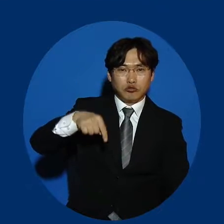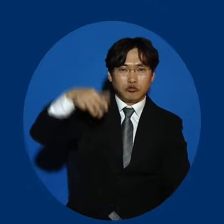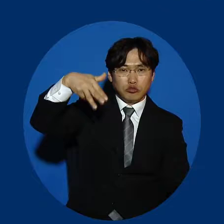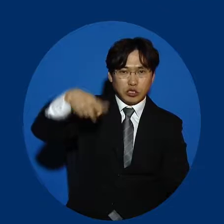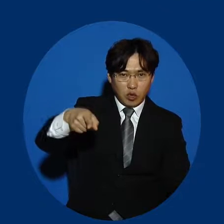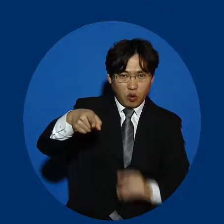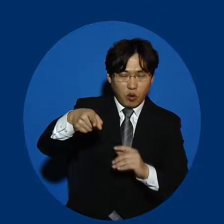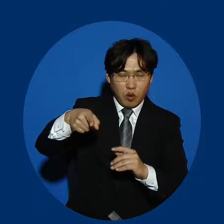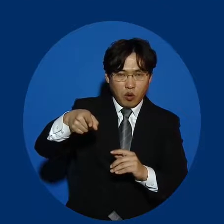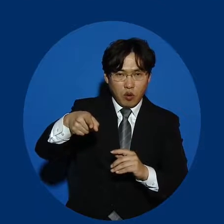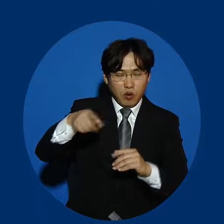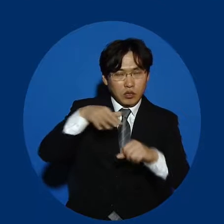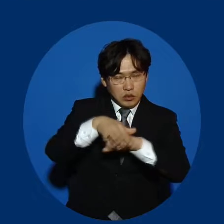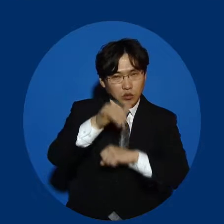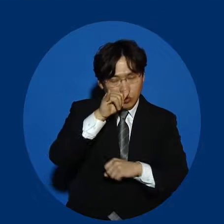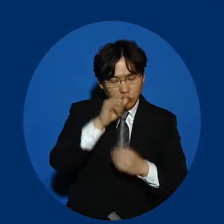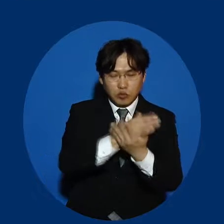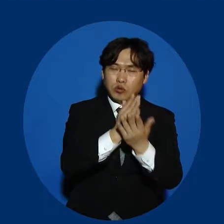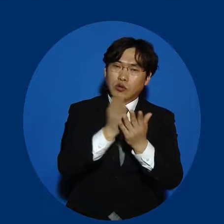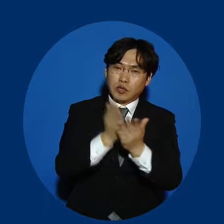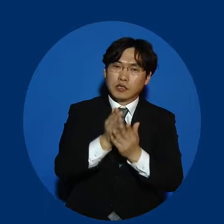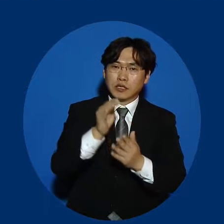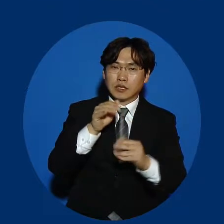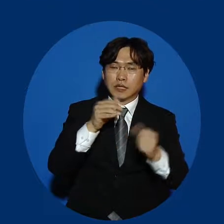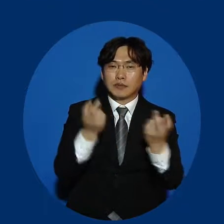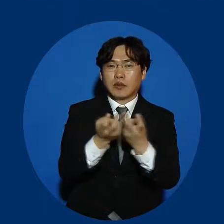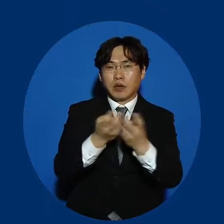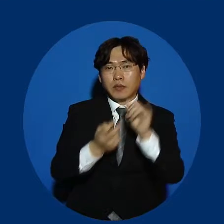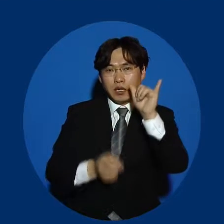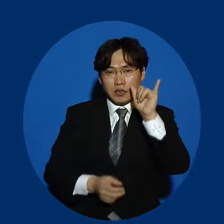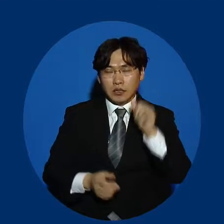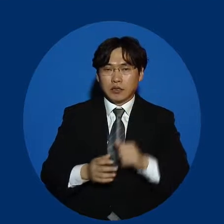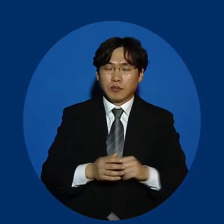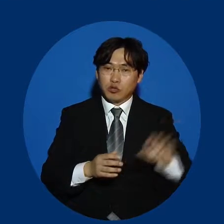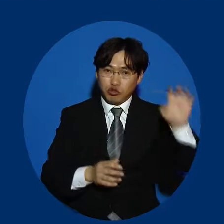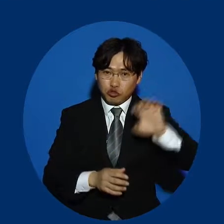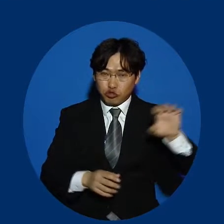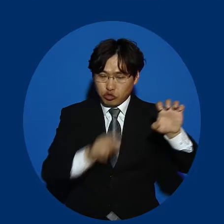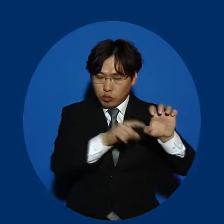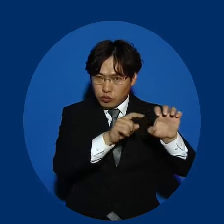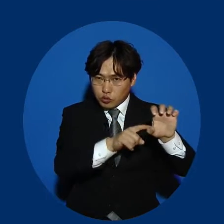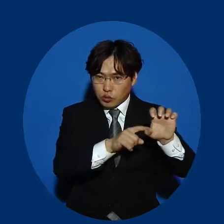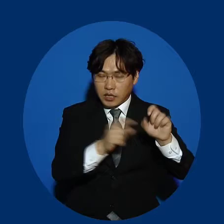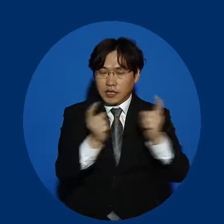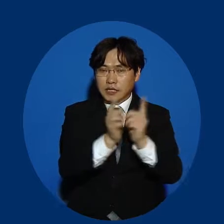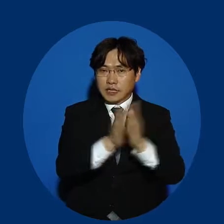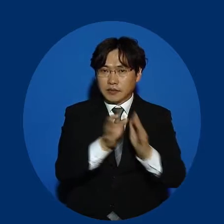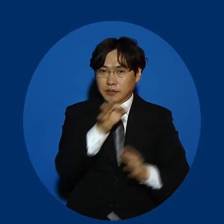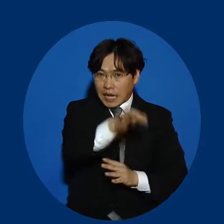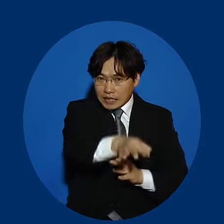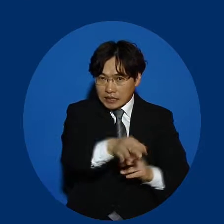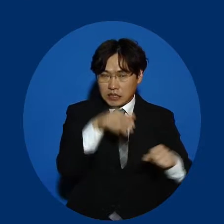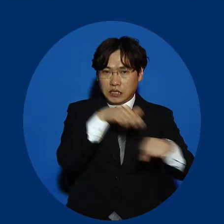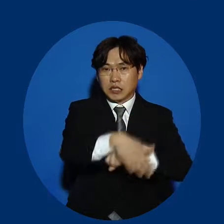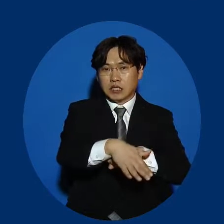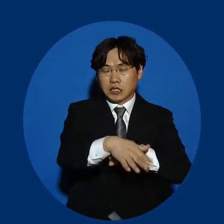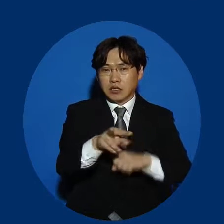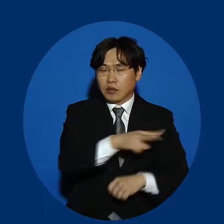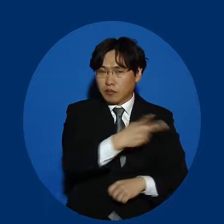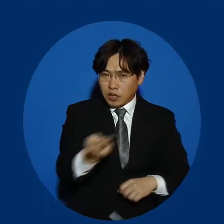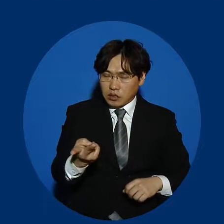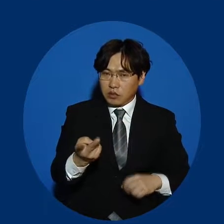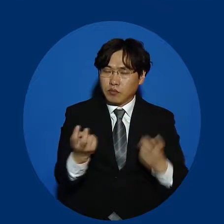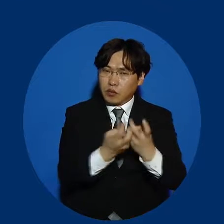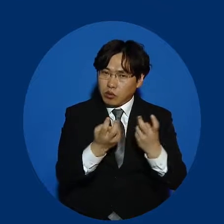형태도 있을 것이고 형태는 많을 것입니다. 아니면 그 유럽에서 하고 있는 직접 지불제, 쉽진 않은데 뭐 직접 지불제